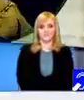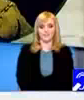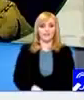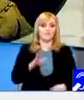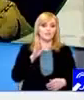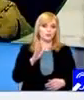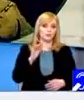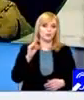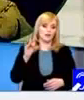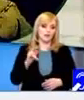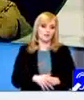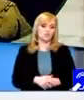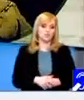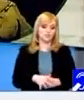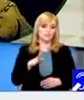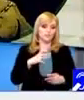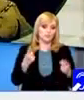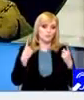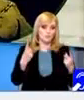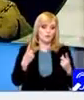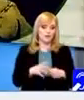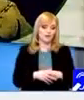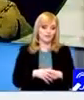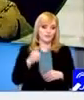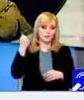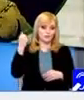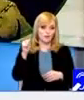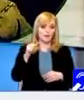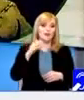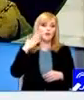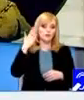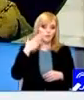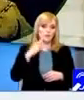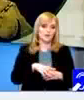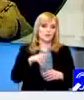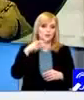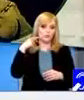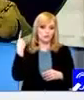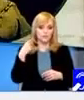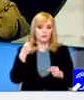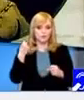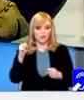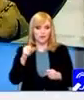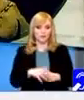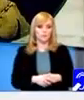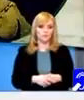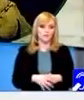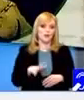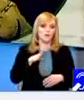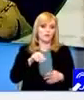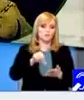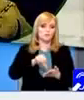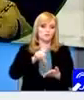Victorie uriașă pentru Naționala de handbal feminin în direct la TVR. România a învins campioana olimpică Rusia la Cluj în fața 8.000 de spectatori